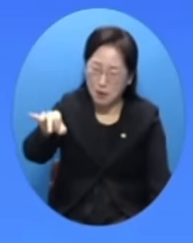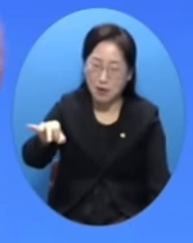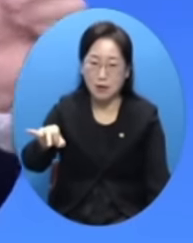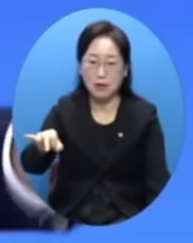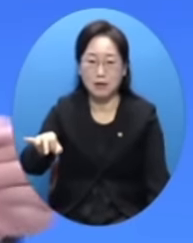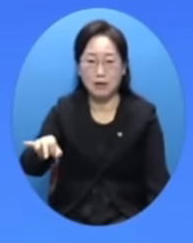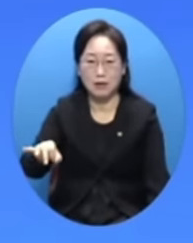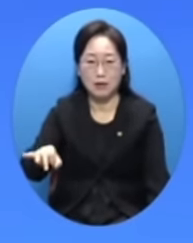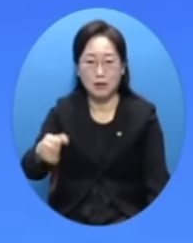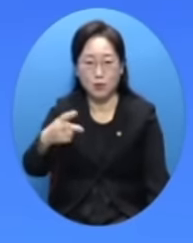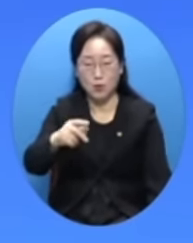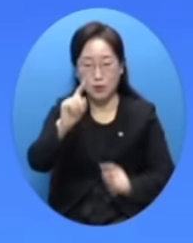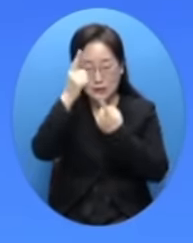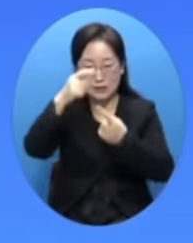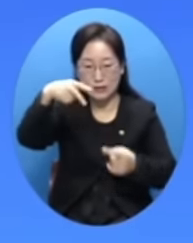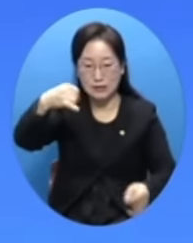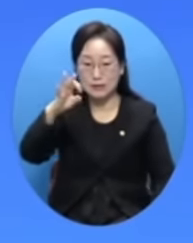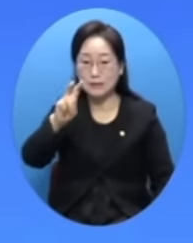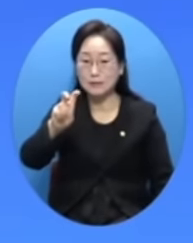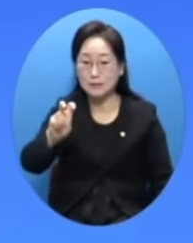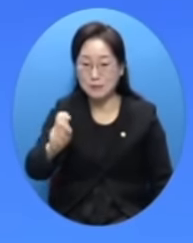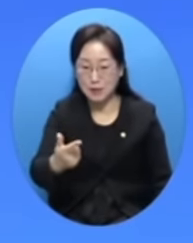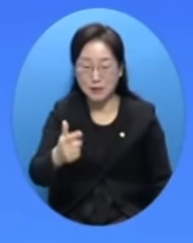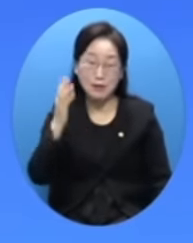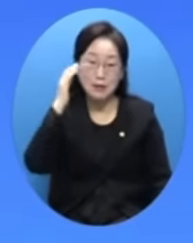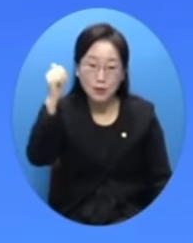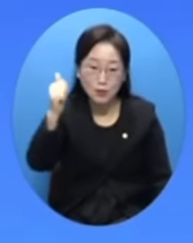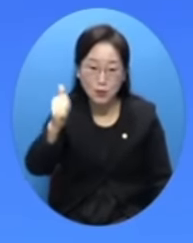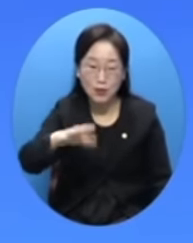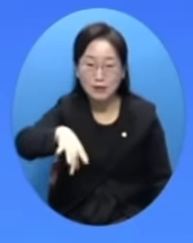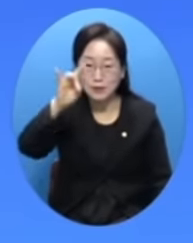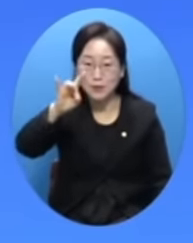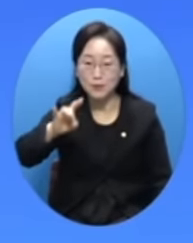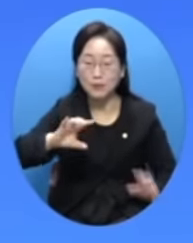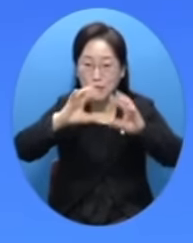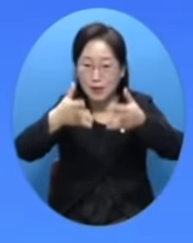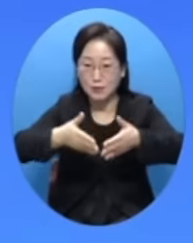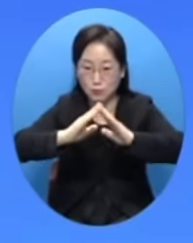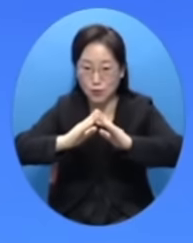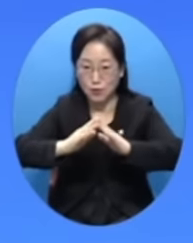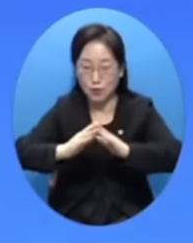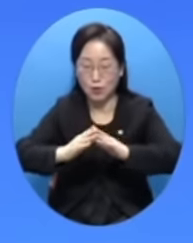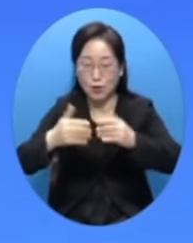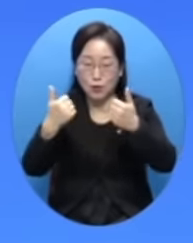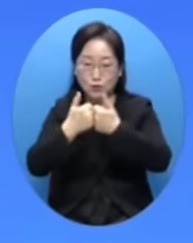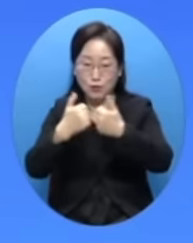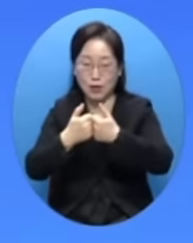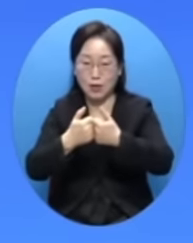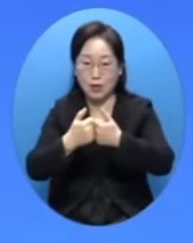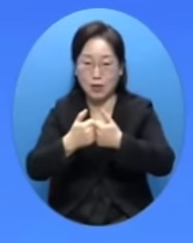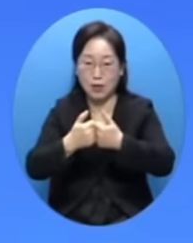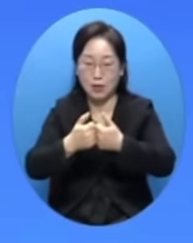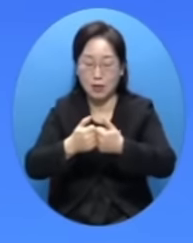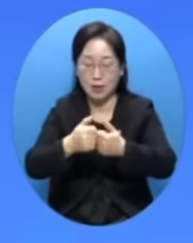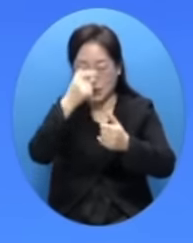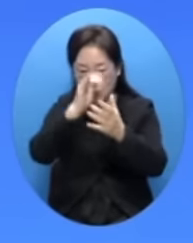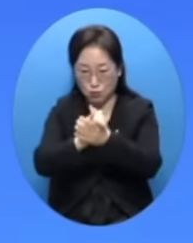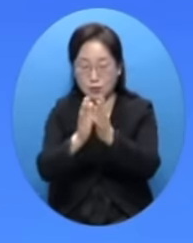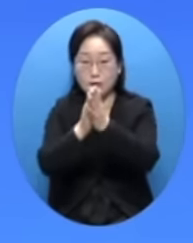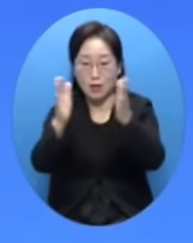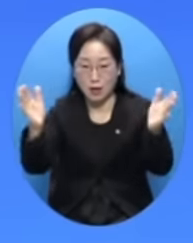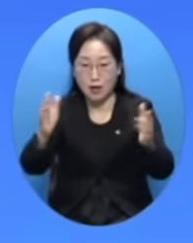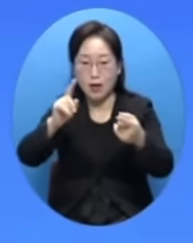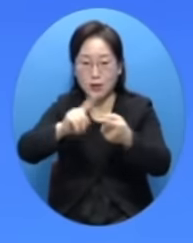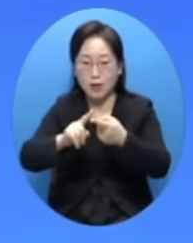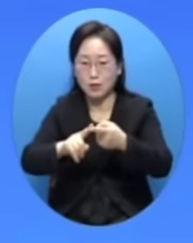이승만대 건국 대통령으로 기독교 신앙으로 국회에서 기도로부터 시작했던 이것이 그동안 묻혀져 있습니다 또 이런